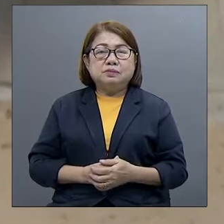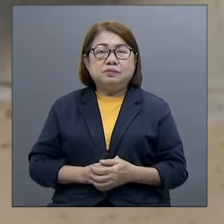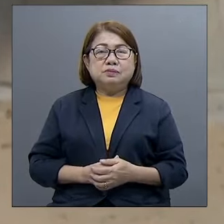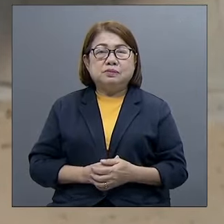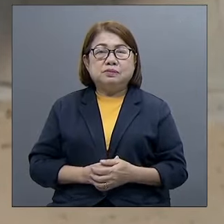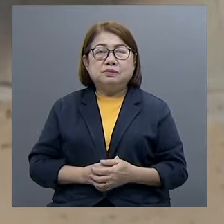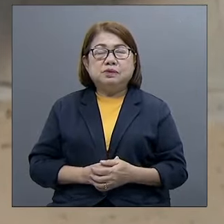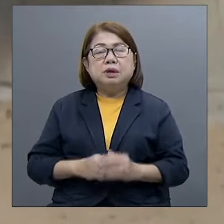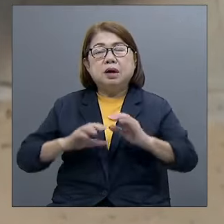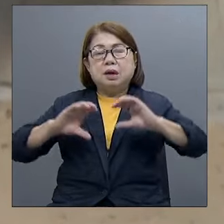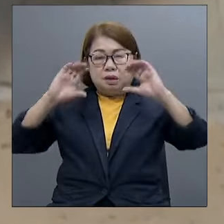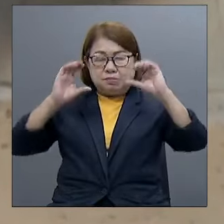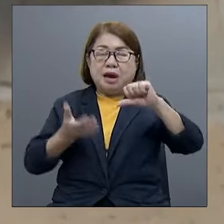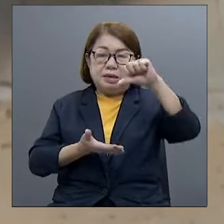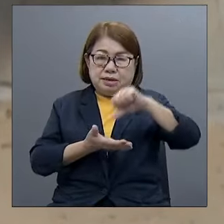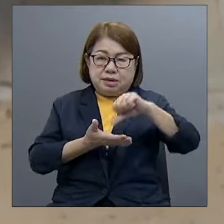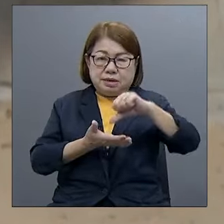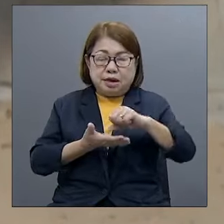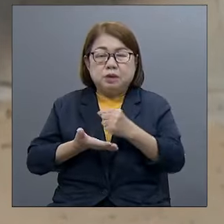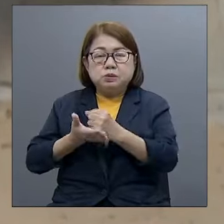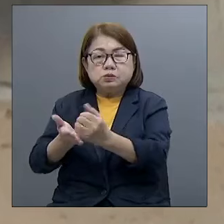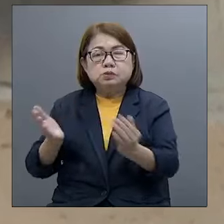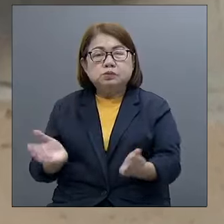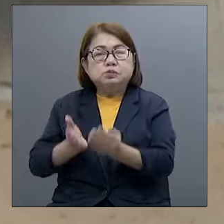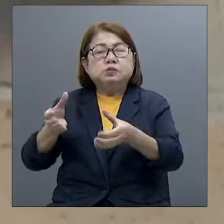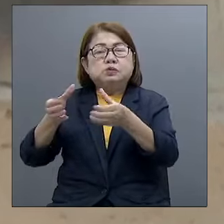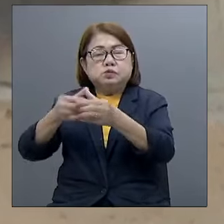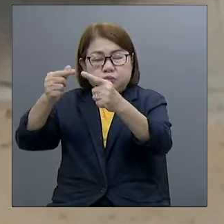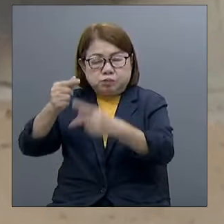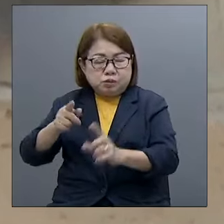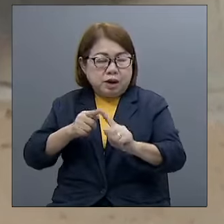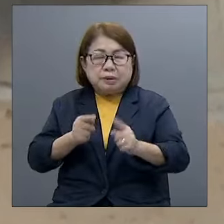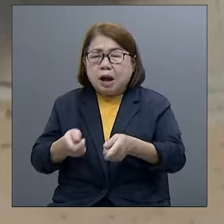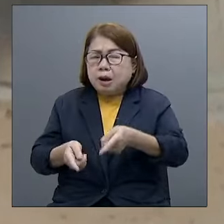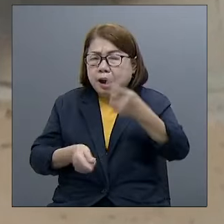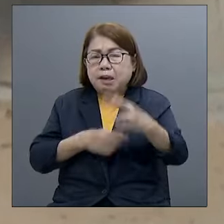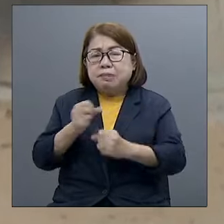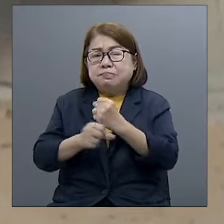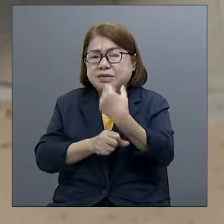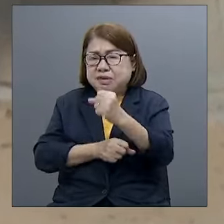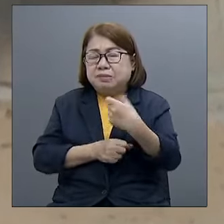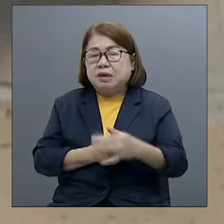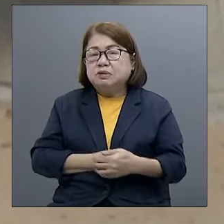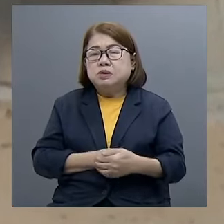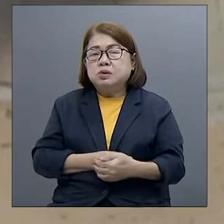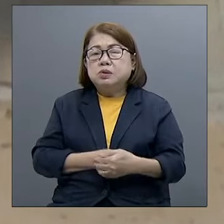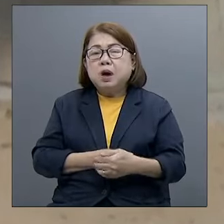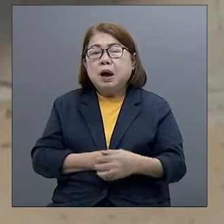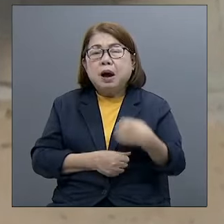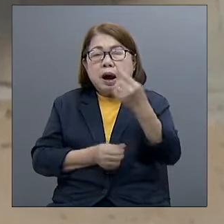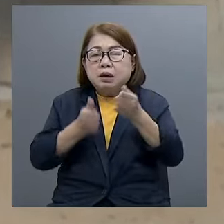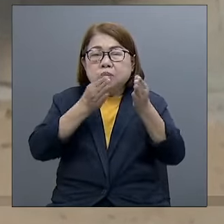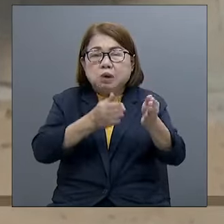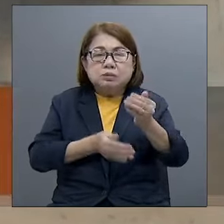รัฐบาลอิหร่านนั้นให้การสนับสนุนกลุ่มติดอาวุธเหล่านี้มานานหลายสิบปีนะคะโดยมีศัตรูที่ชัดเจนก็คืออิสราเอลและสหรั